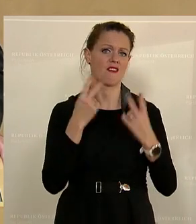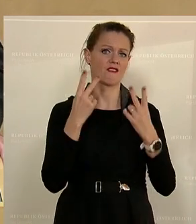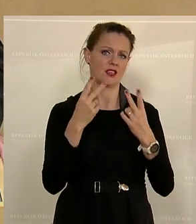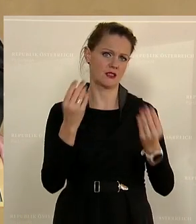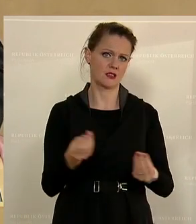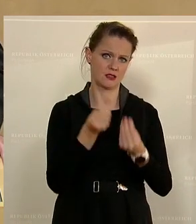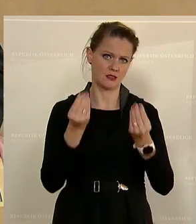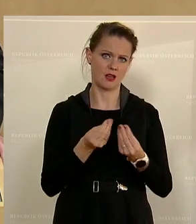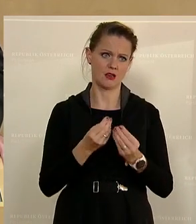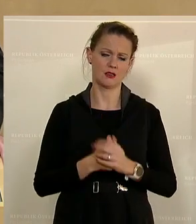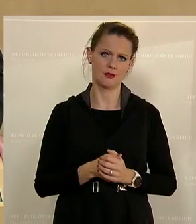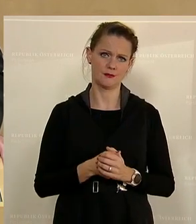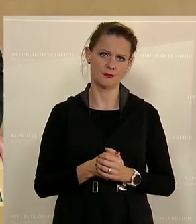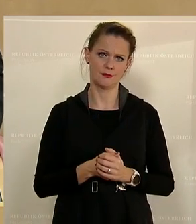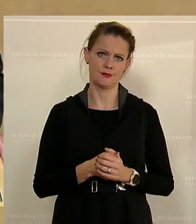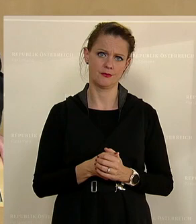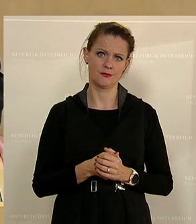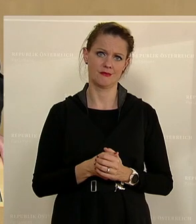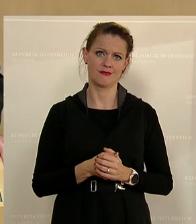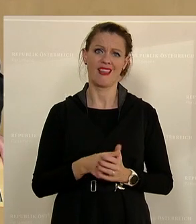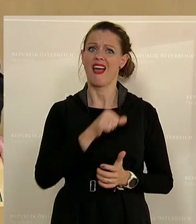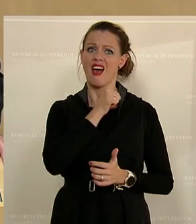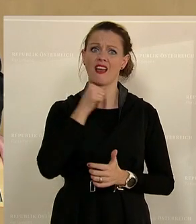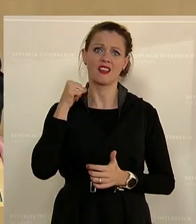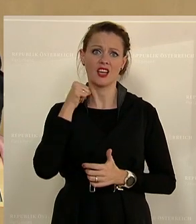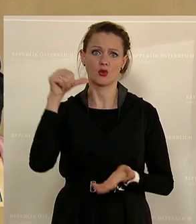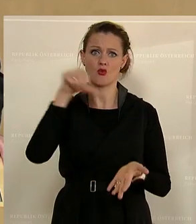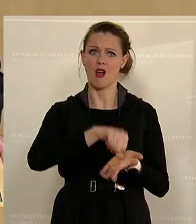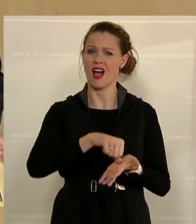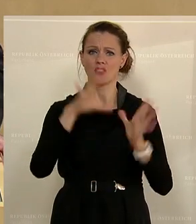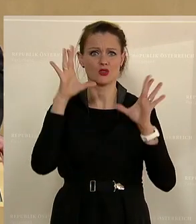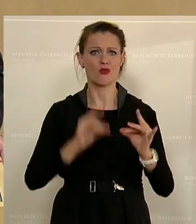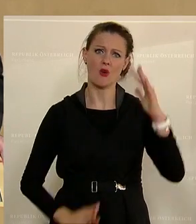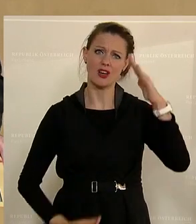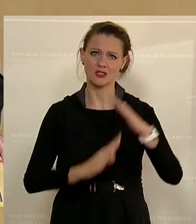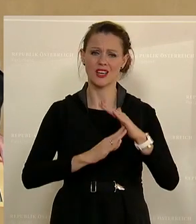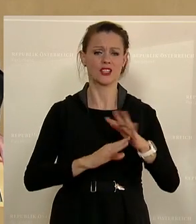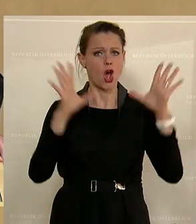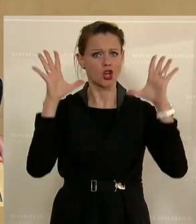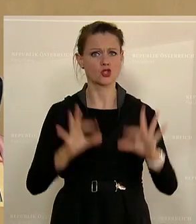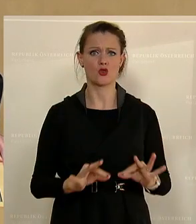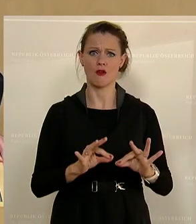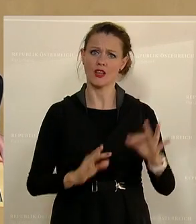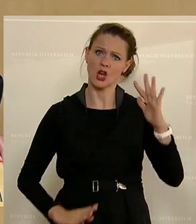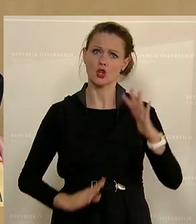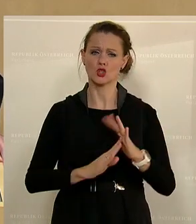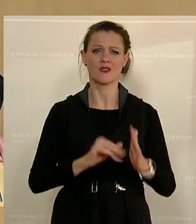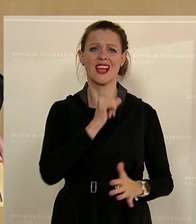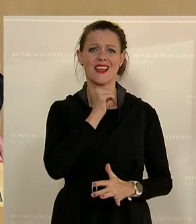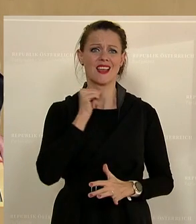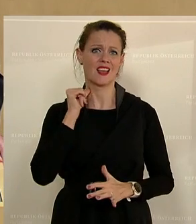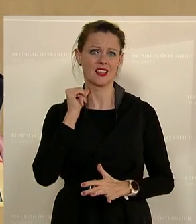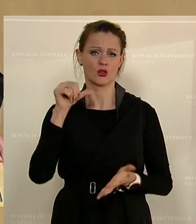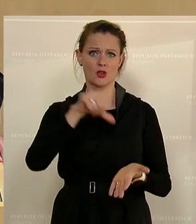war der sofortige Stopp der Hinrichtungen im Iran. Ich wiederhole es, der sofortige Stopp der Hinrichtungen